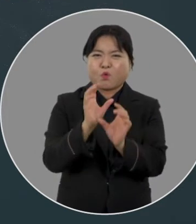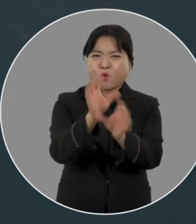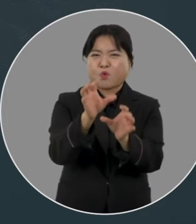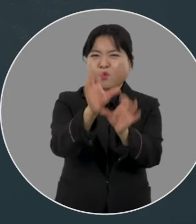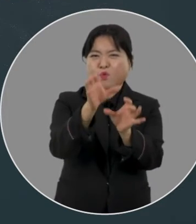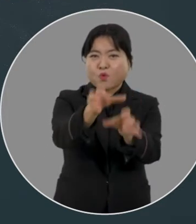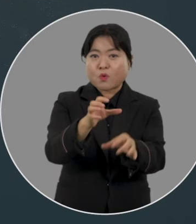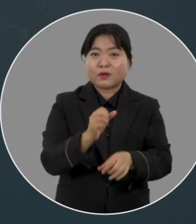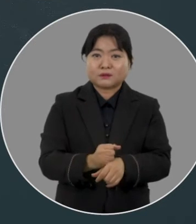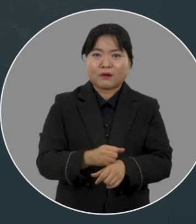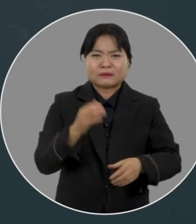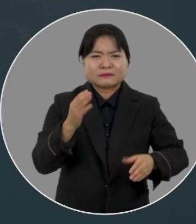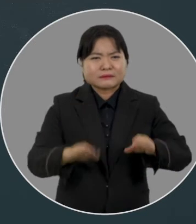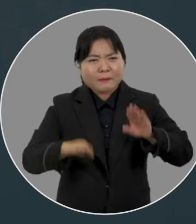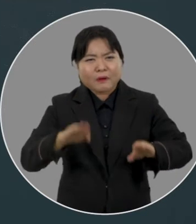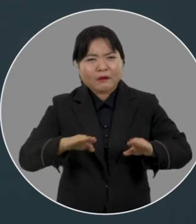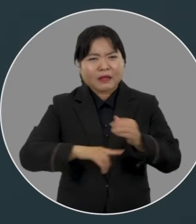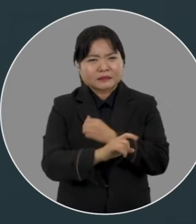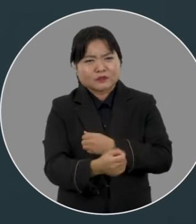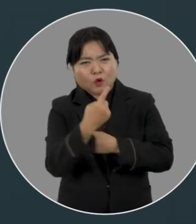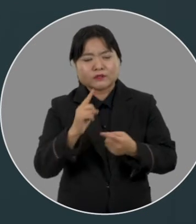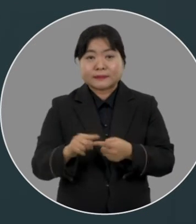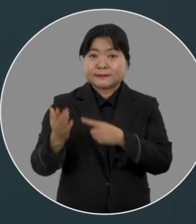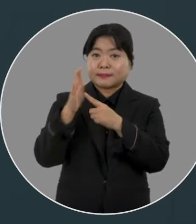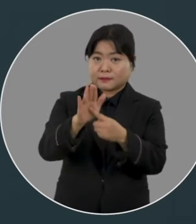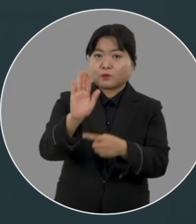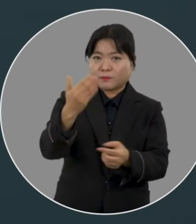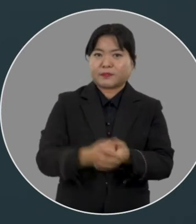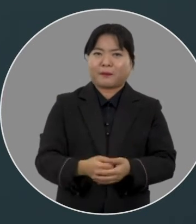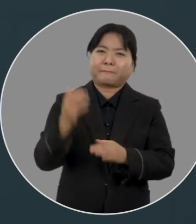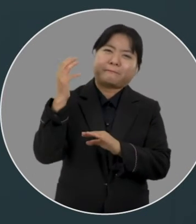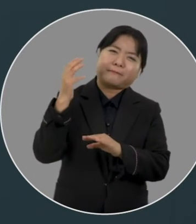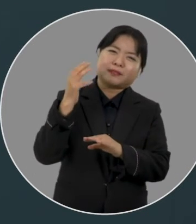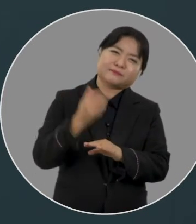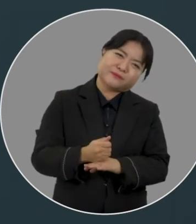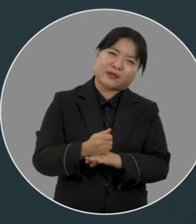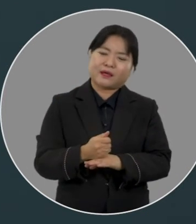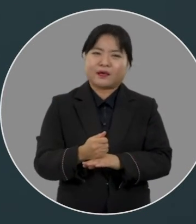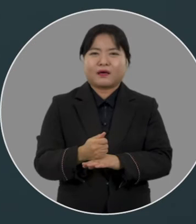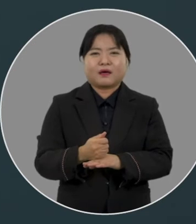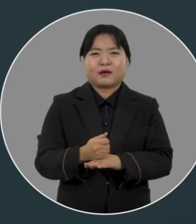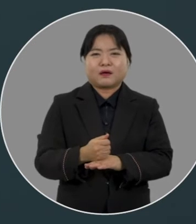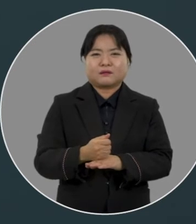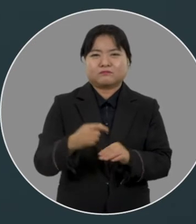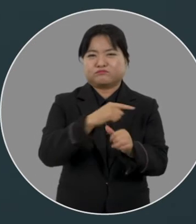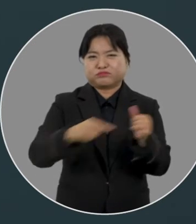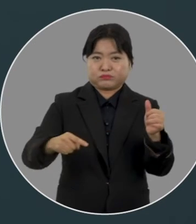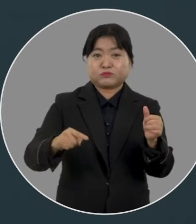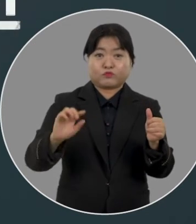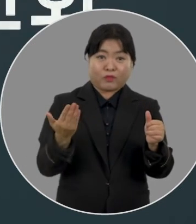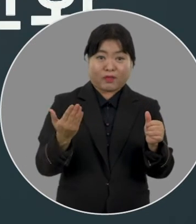차별의 근거를 제시를 하죠. 그 다음에 마침내 되돌이킬 수 없는 순간이 오는데 그때가